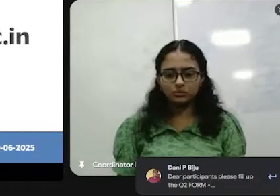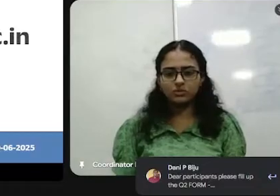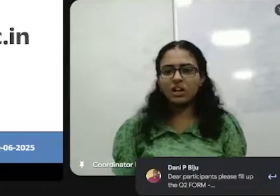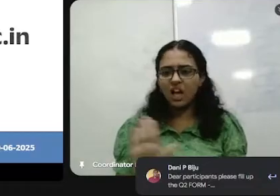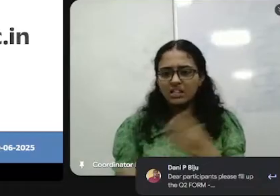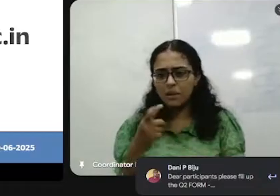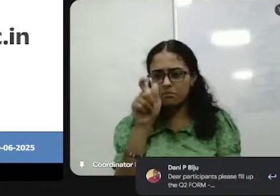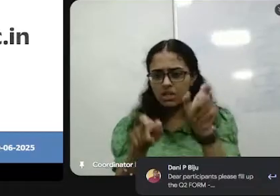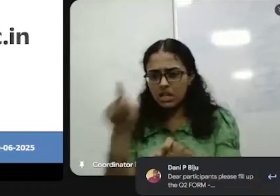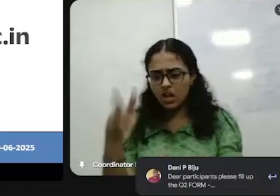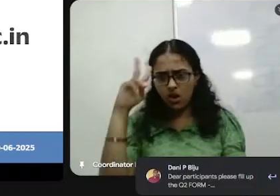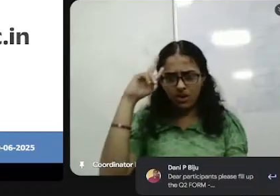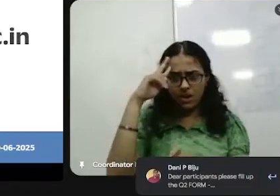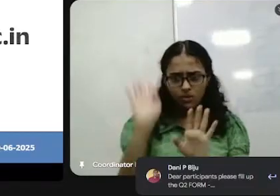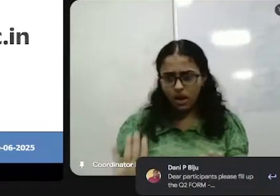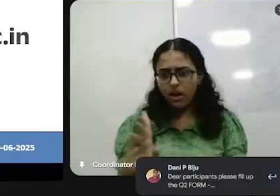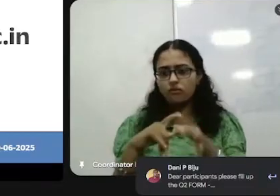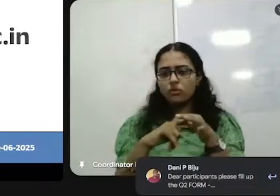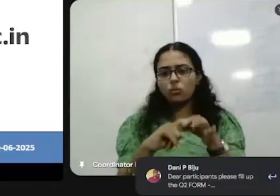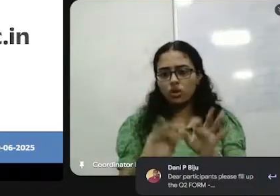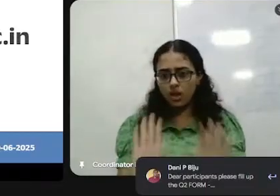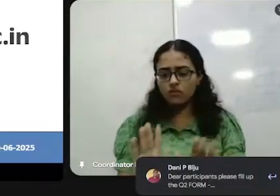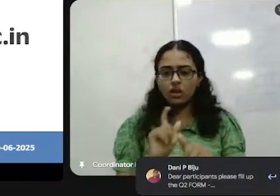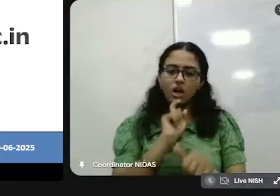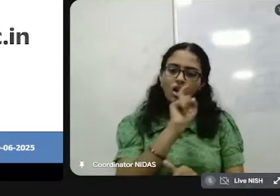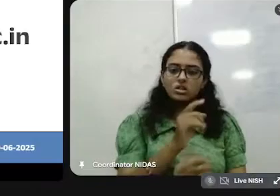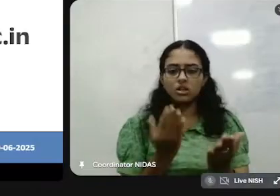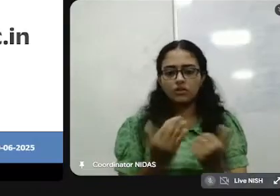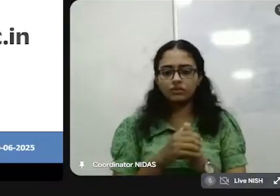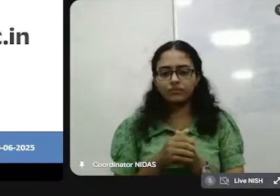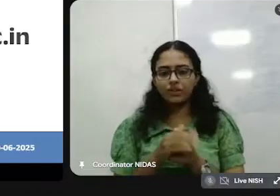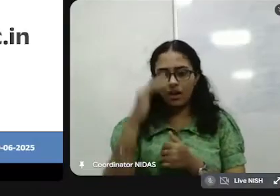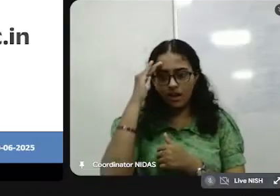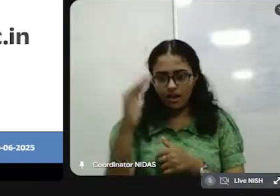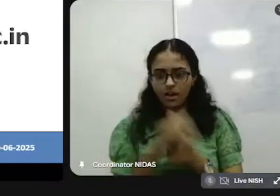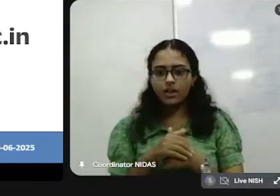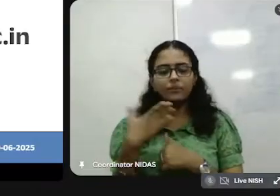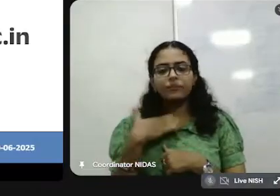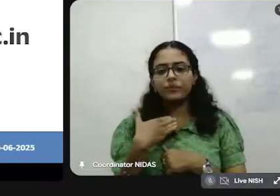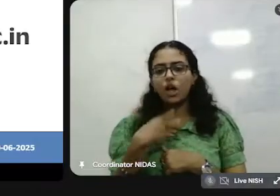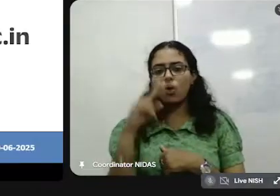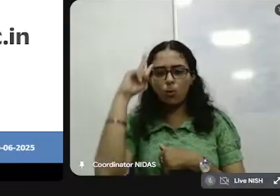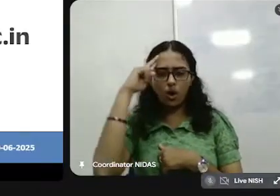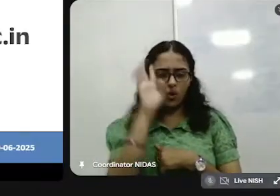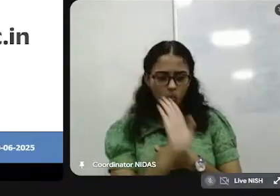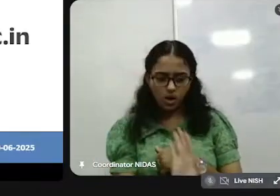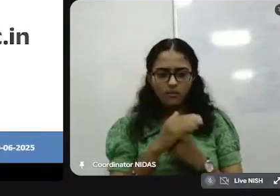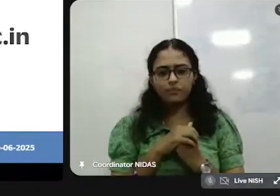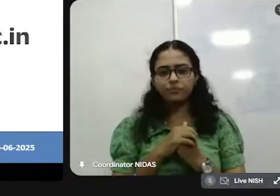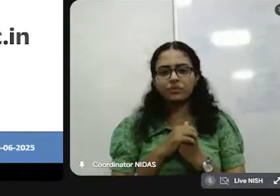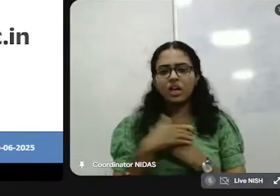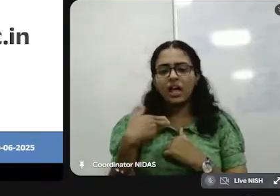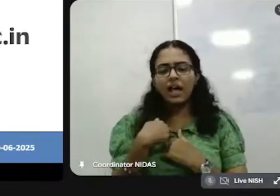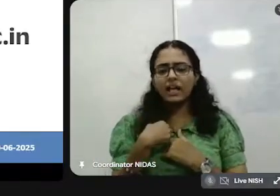മറ്റാർക്കെങ്കിലും ചോദ്യം ഉണ്ടെങ്കിൽ ചോദിക്കാവുന്നതാണ്. ഇപ്പോ ഹായ്, ഒരു പറഞ്ഞോളൂ. ഡൗട്ട് ഉണ്ടായിരുന്നു.